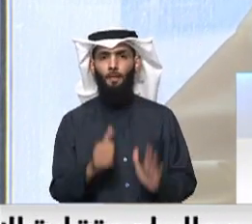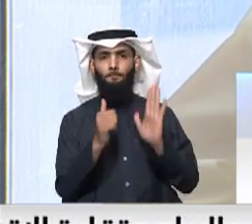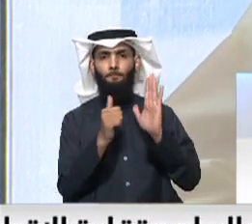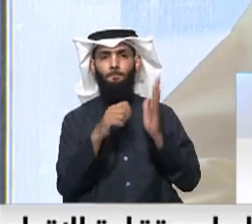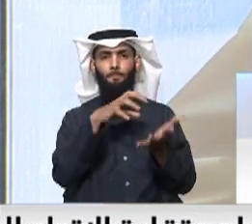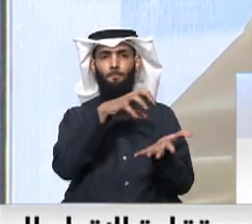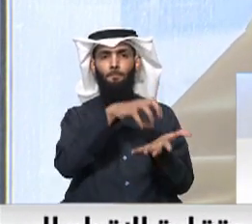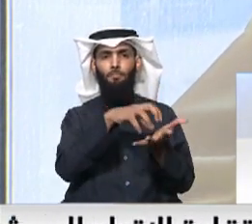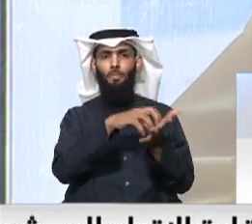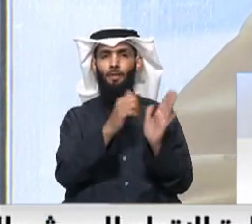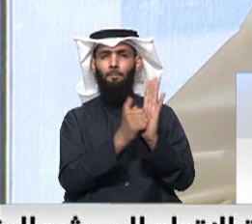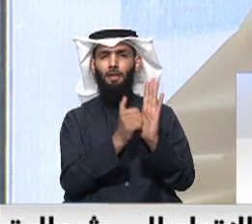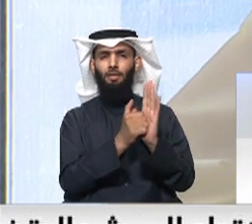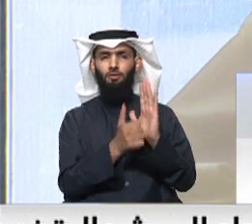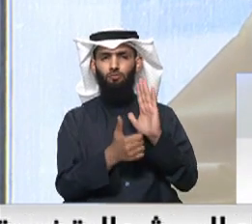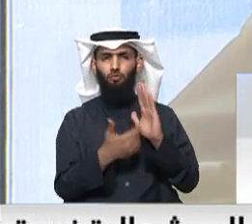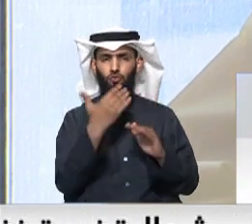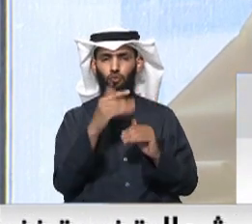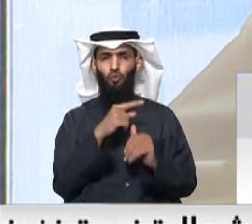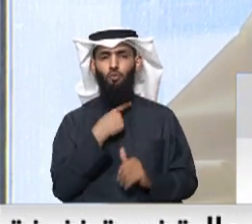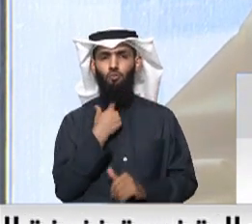الإسكانية، زائد